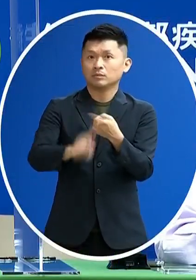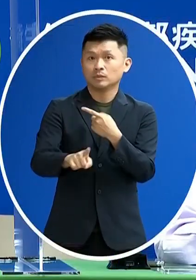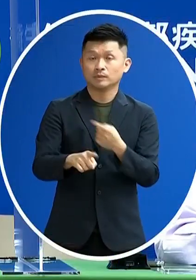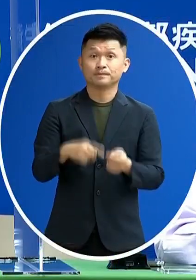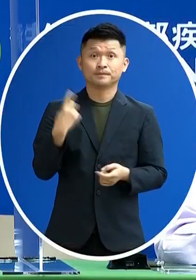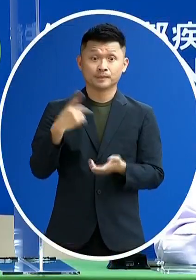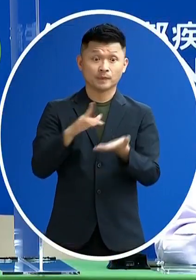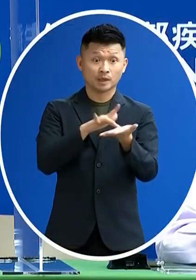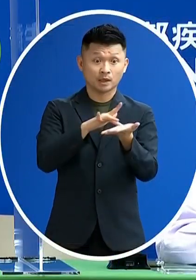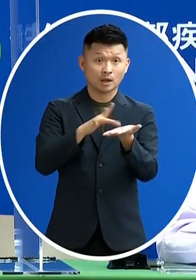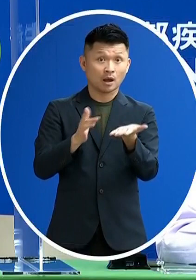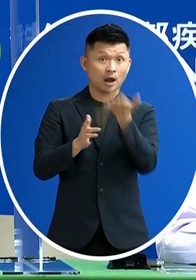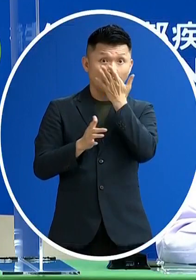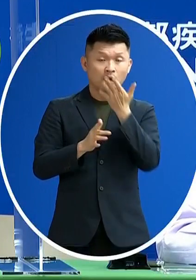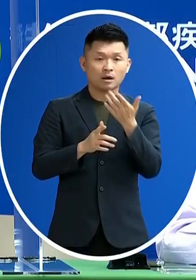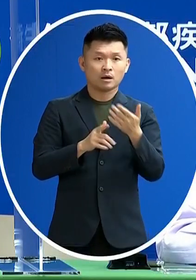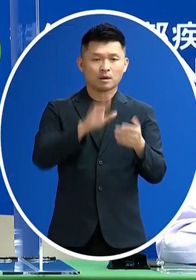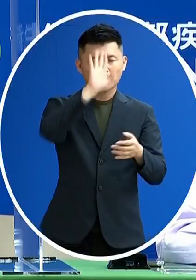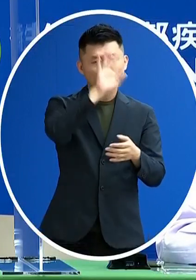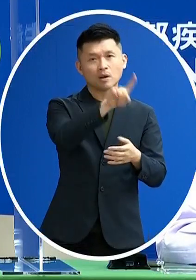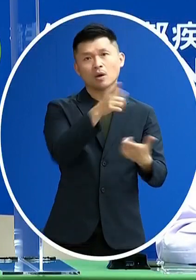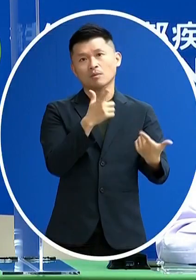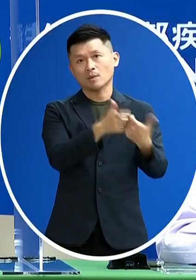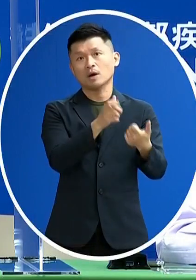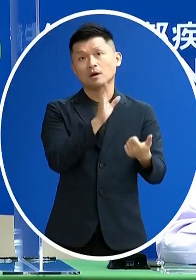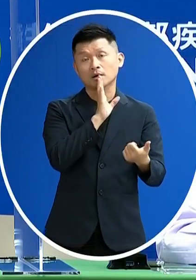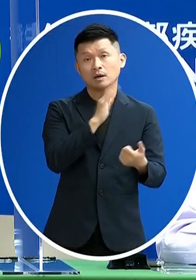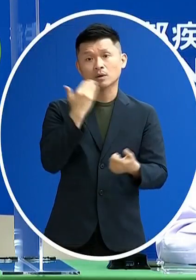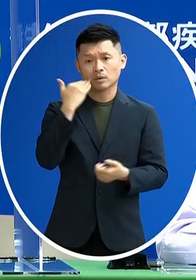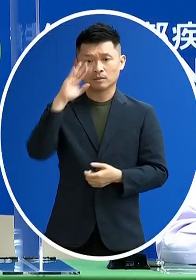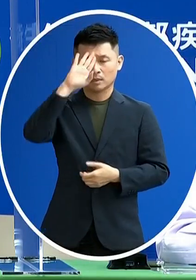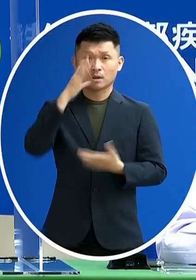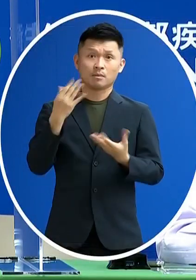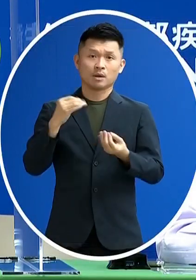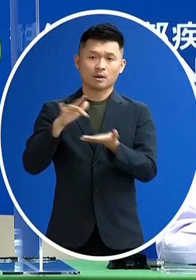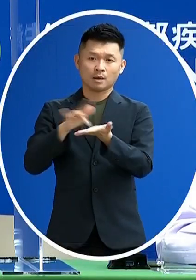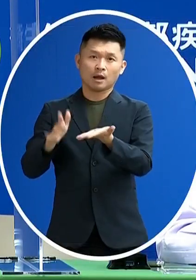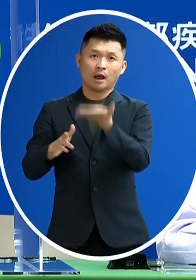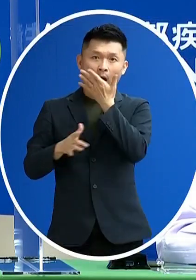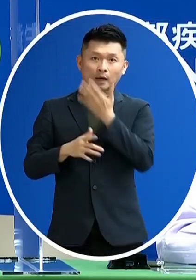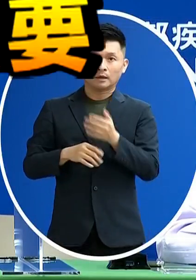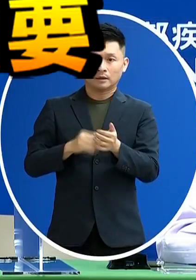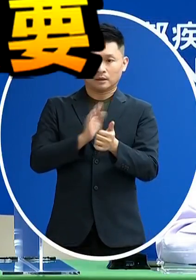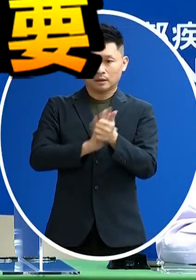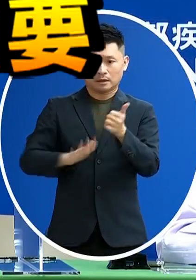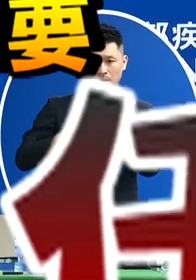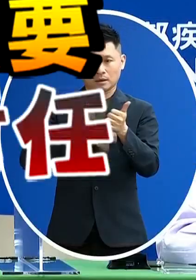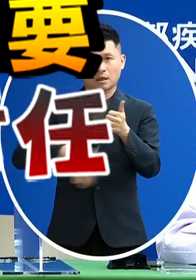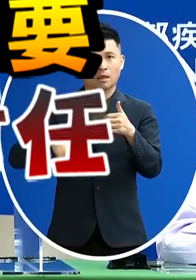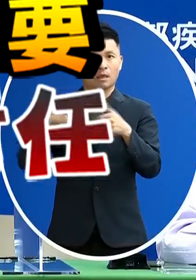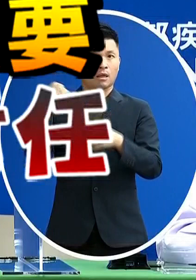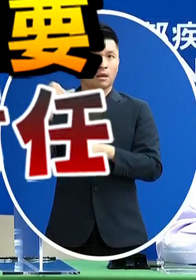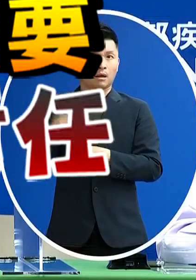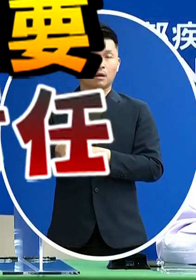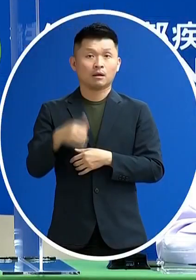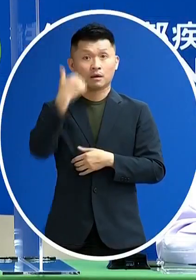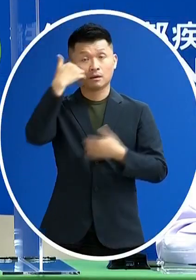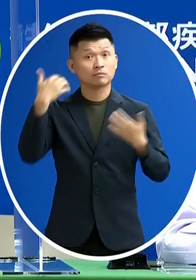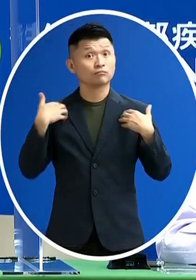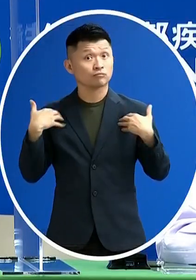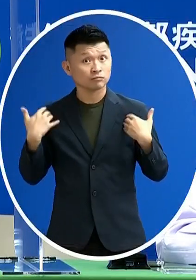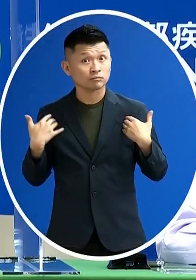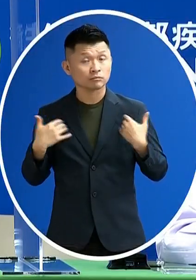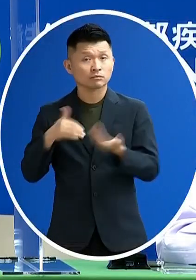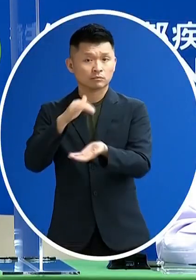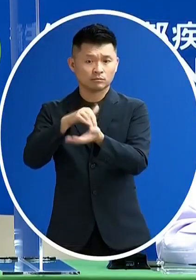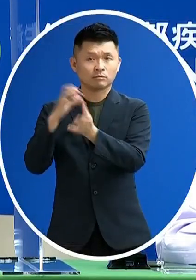药有效果的人很好，那不需要吃药的人而吃的药产生的副作用，那谁要负责任？这有医